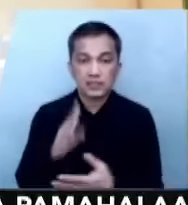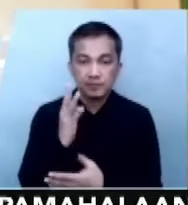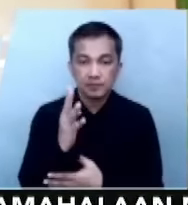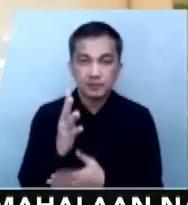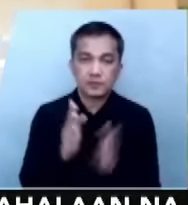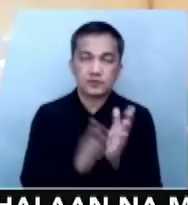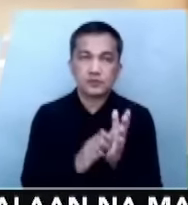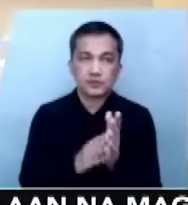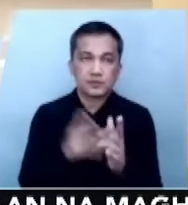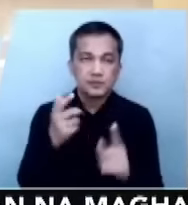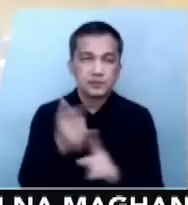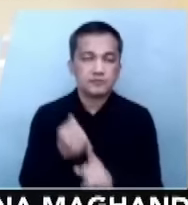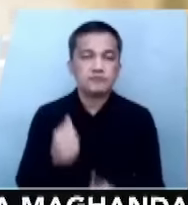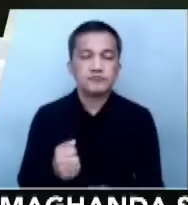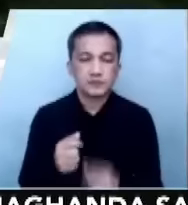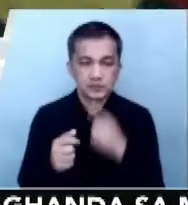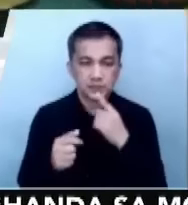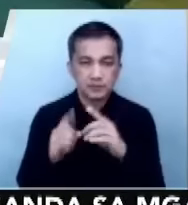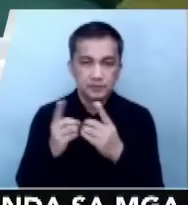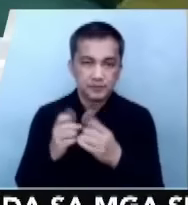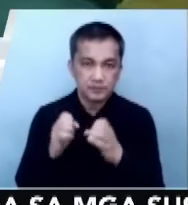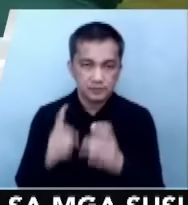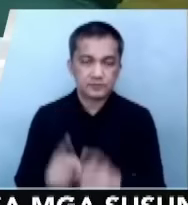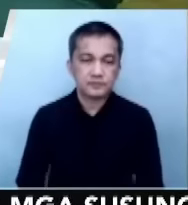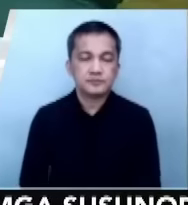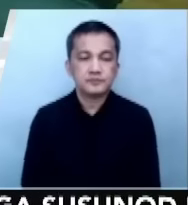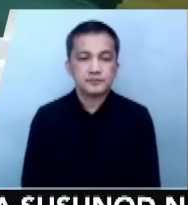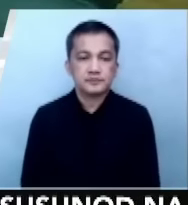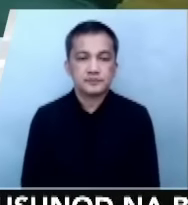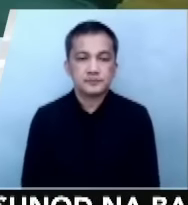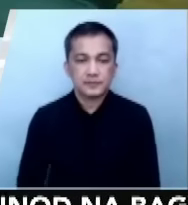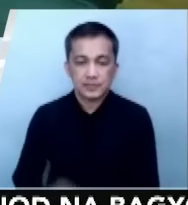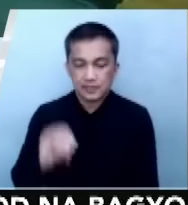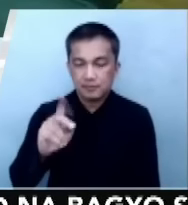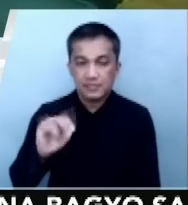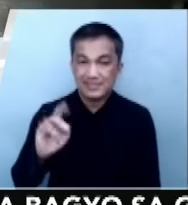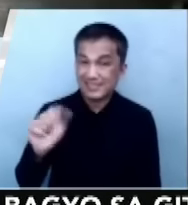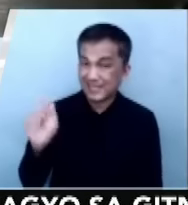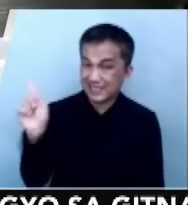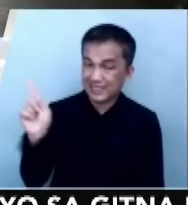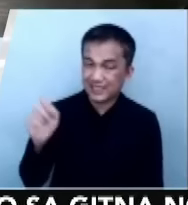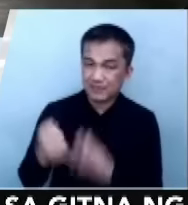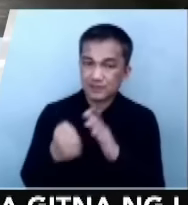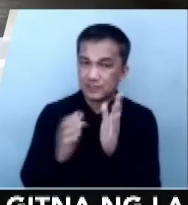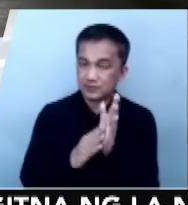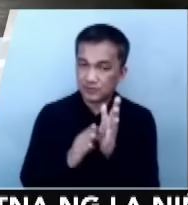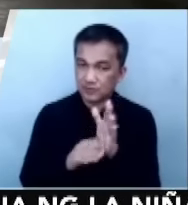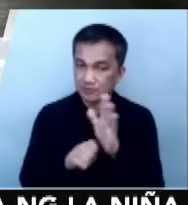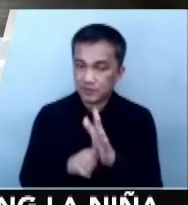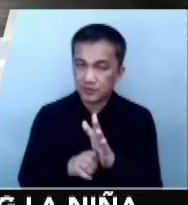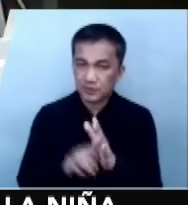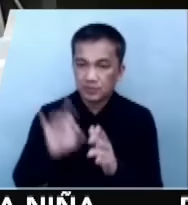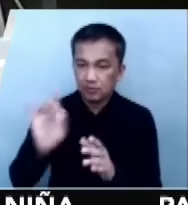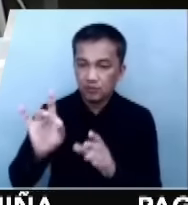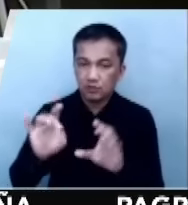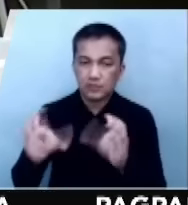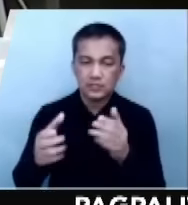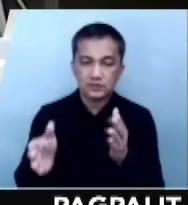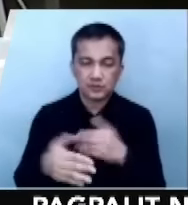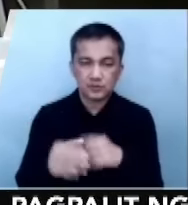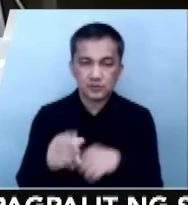apektado ayon sa de Ed ang Malinta Elementary School halimbawa walong classroom ang okupado ng